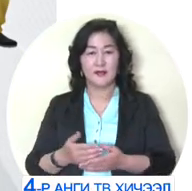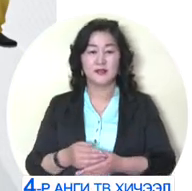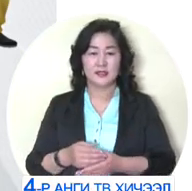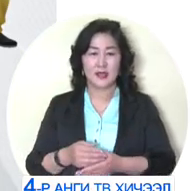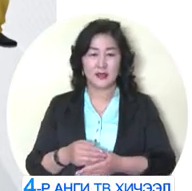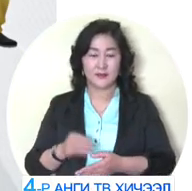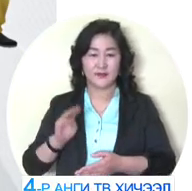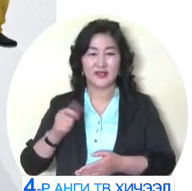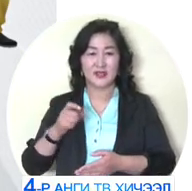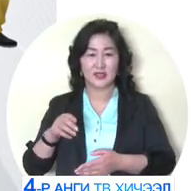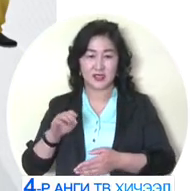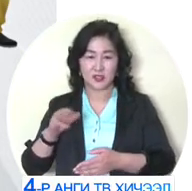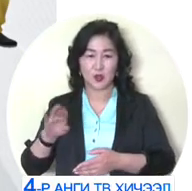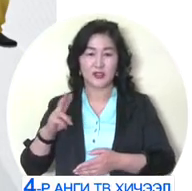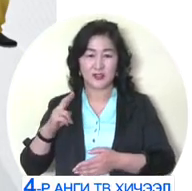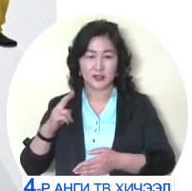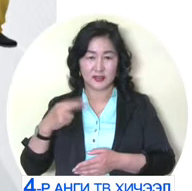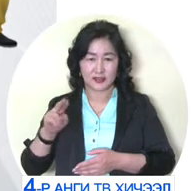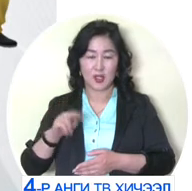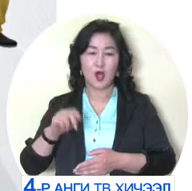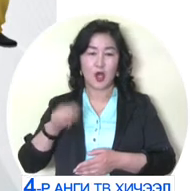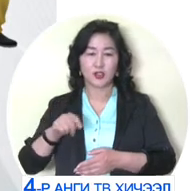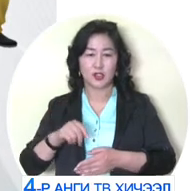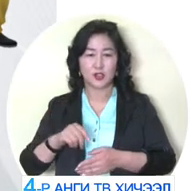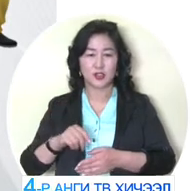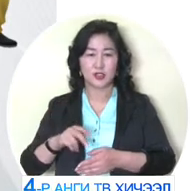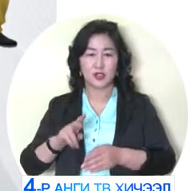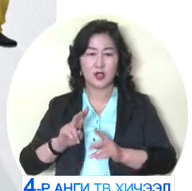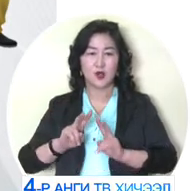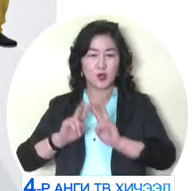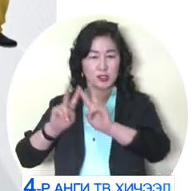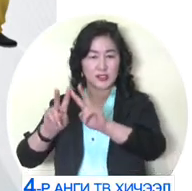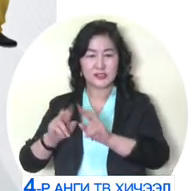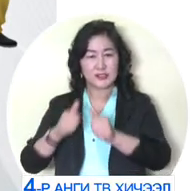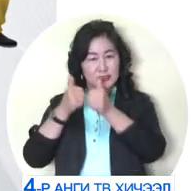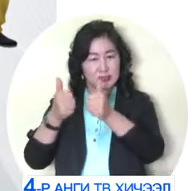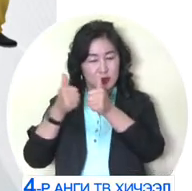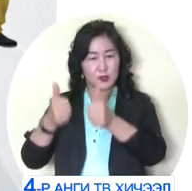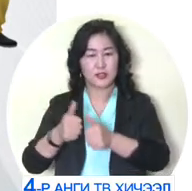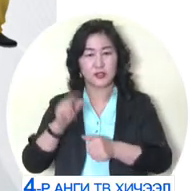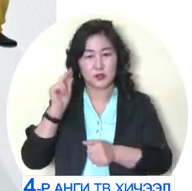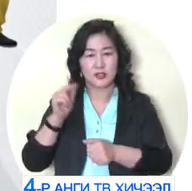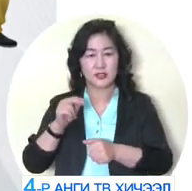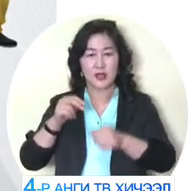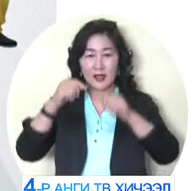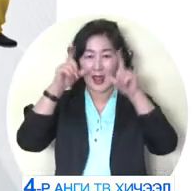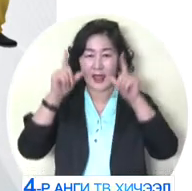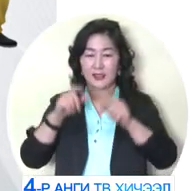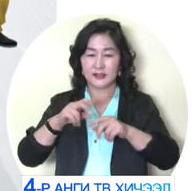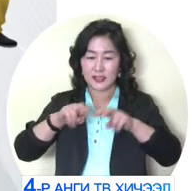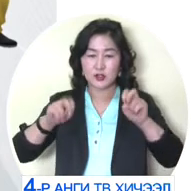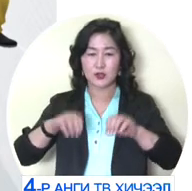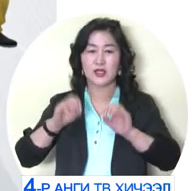Тэгхийн тулд одооноос үргэлж хичээнгүйлэн суралцаж, гайхалтай сайн судлаач болох мөрөөдлөө